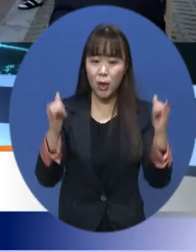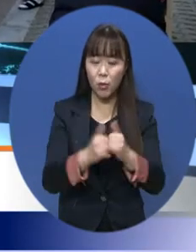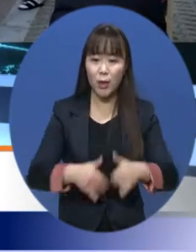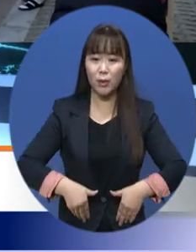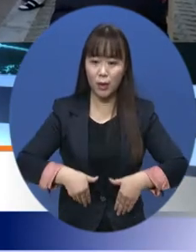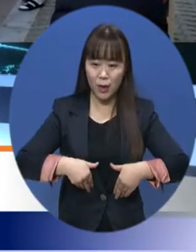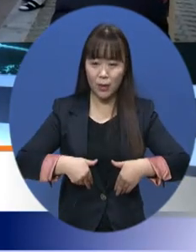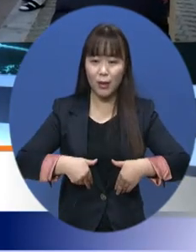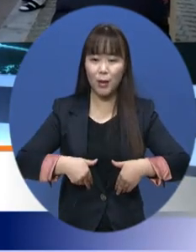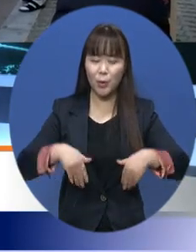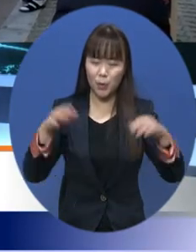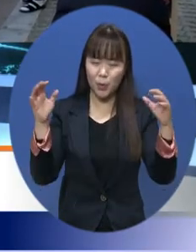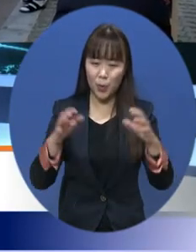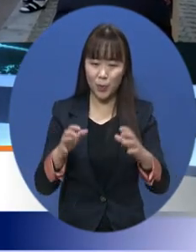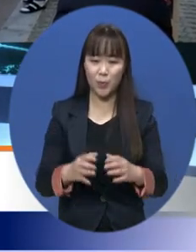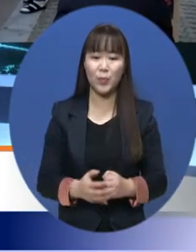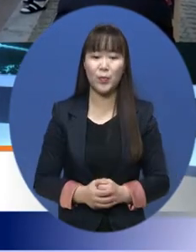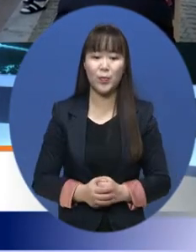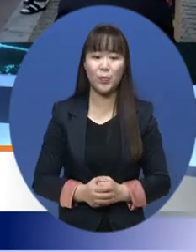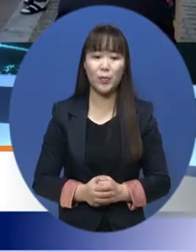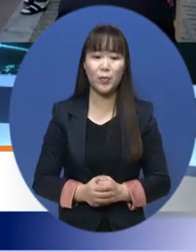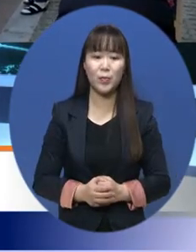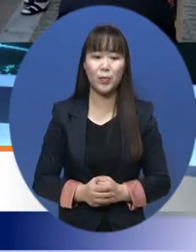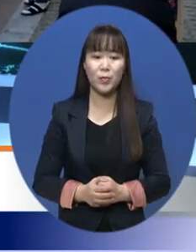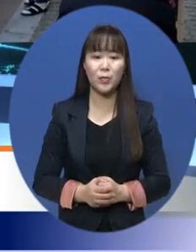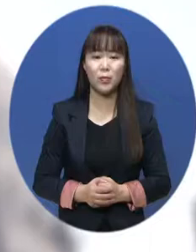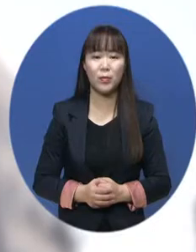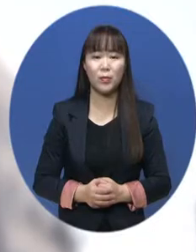손길이 모였습니다. 정서희 기자가 보도합니다.